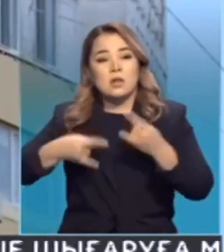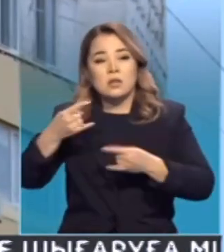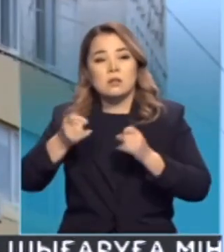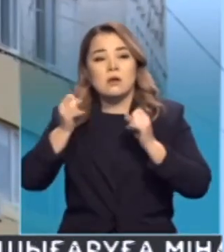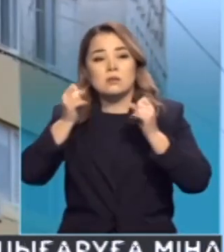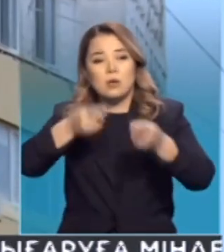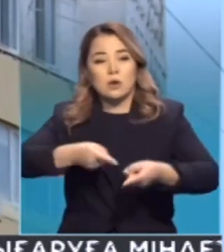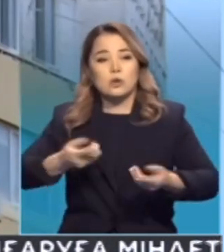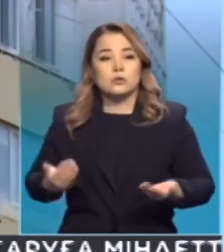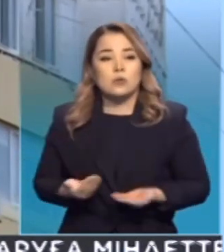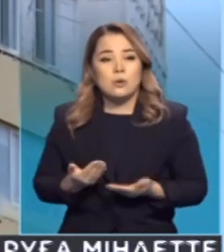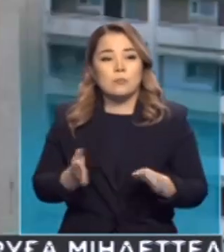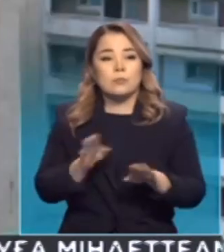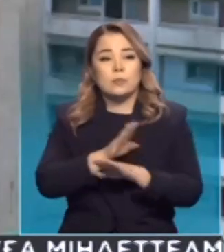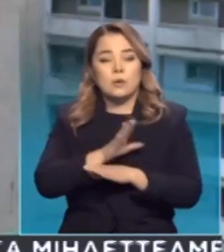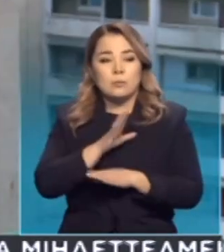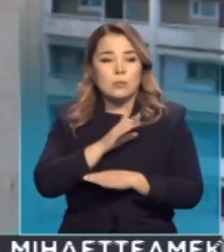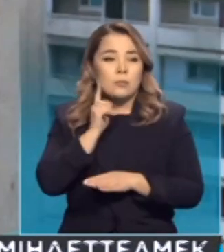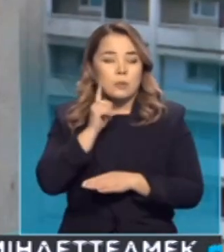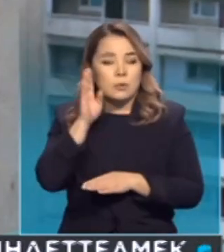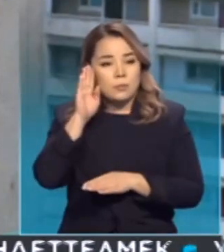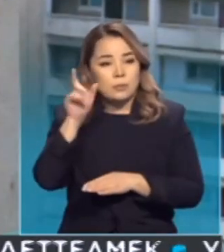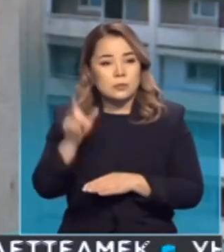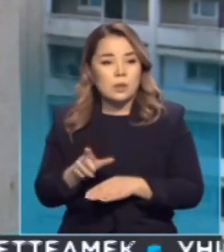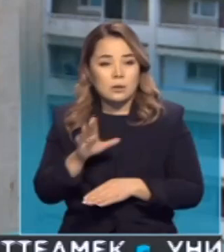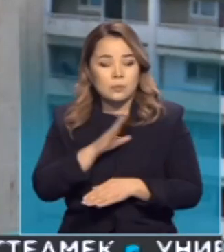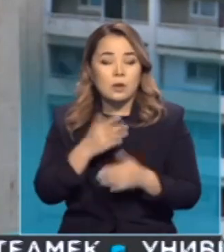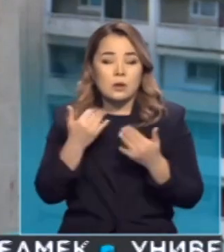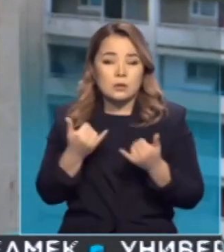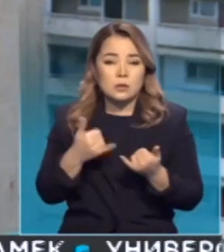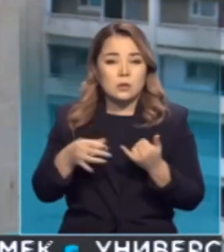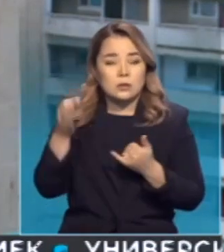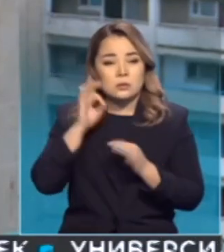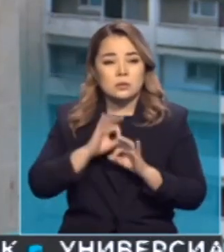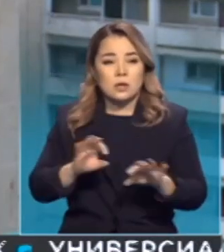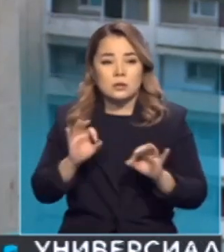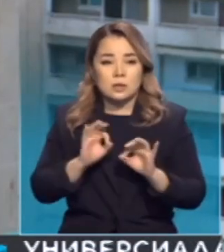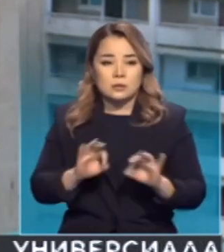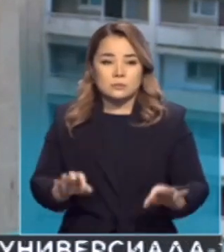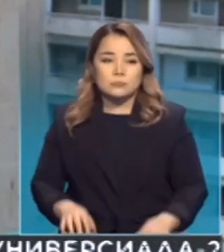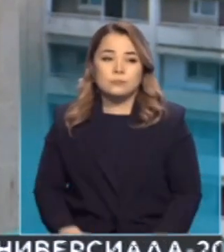жеткіншектің өмірін қиды. Маңғыстаудан Аягөз Оралбайқызы, Зүлбай Нұрбай, Қазақстан ұлттық арнасы.